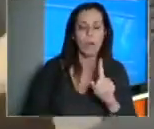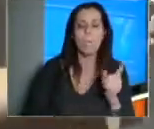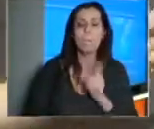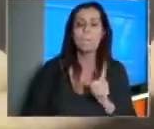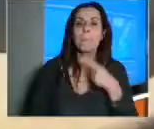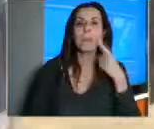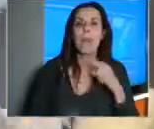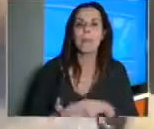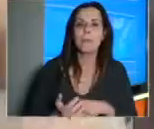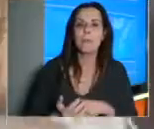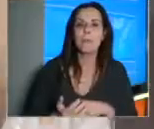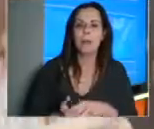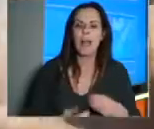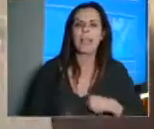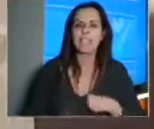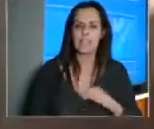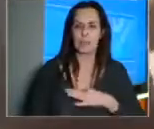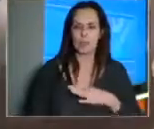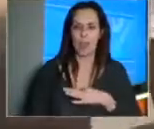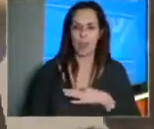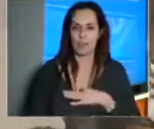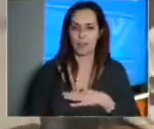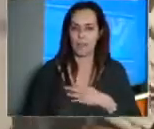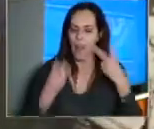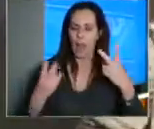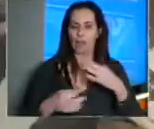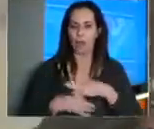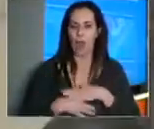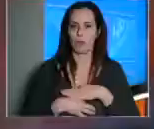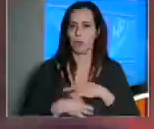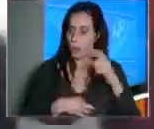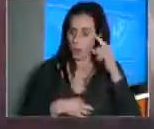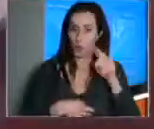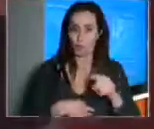מי מדבר אל הסנטימנט שלנו, אל סט הערכים שלנו.